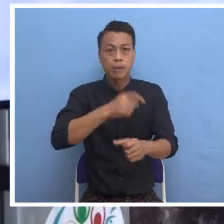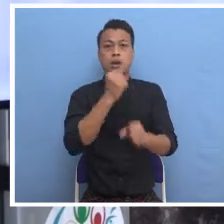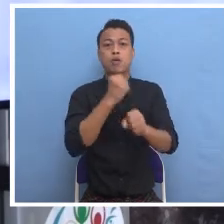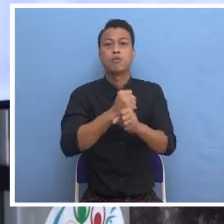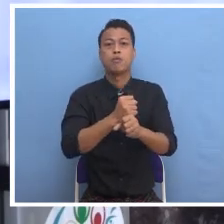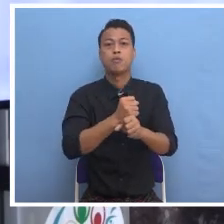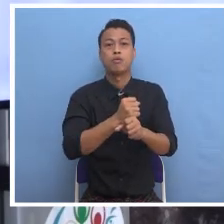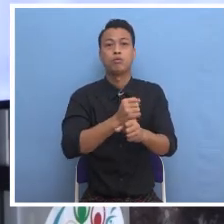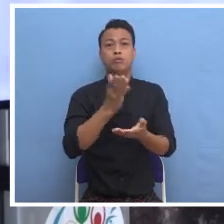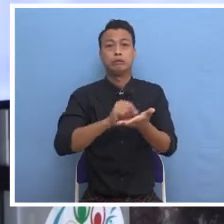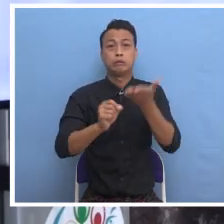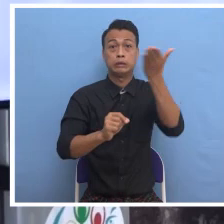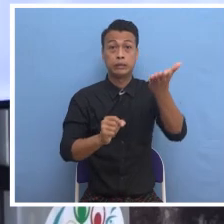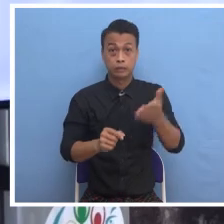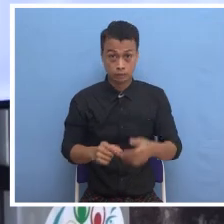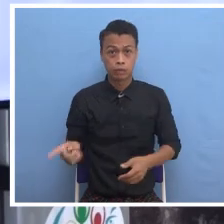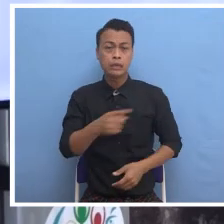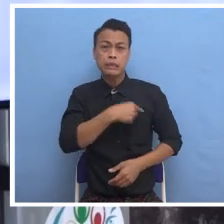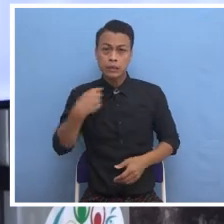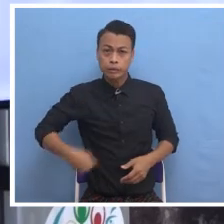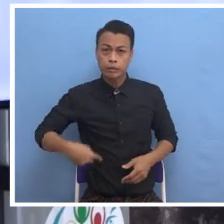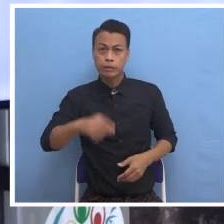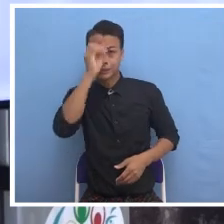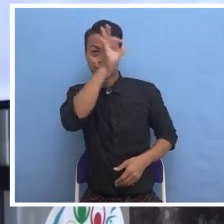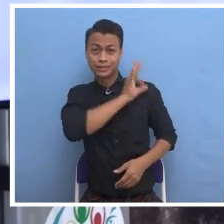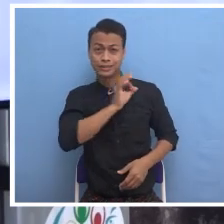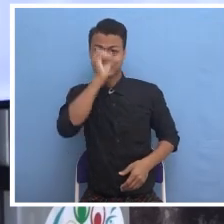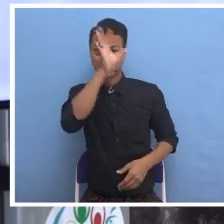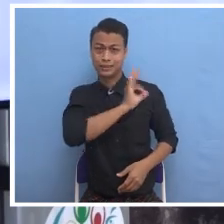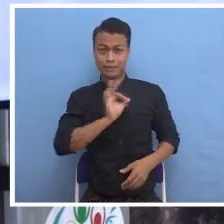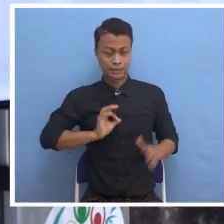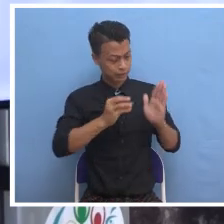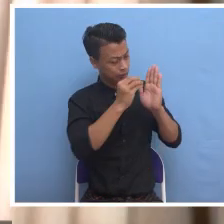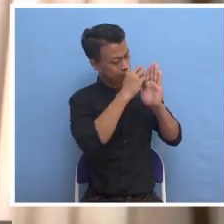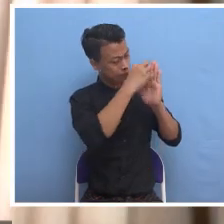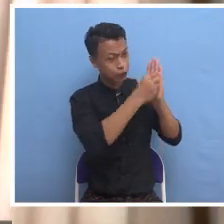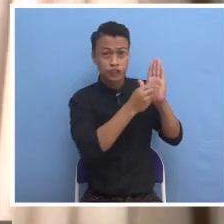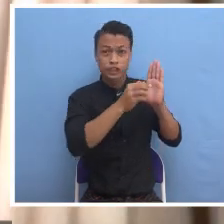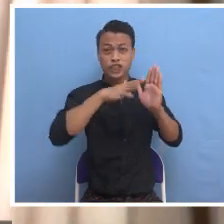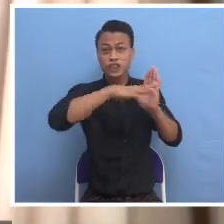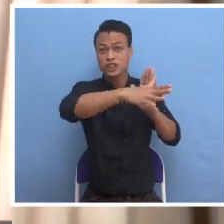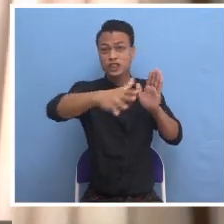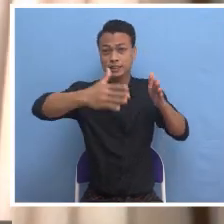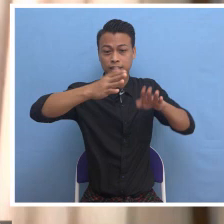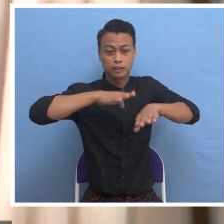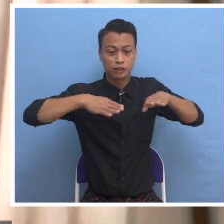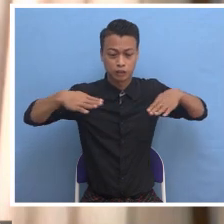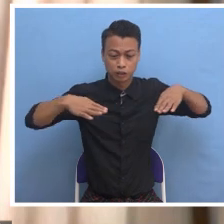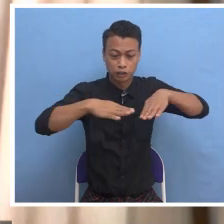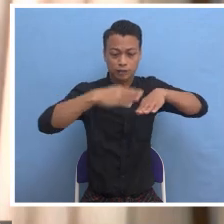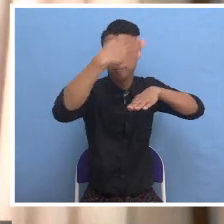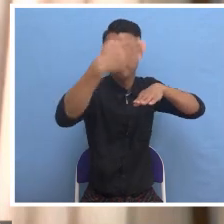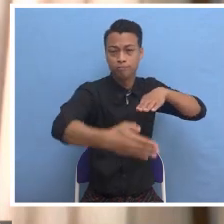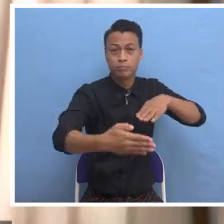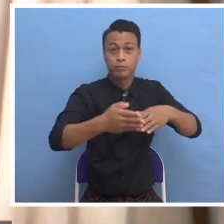ချင်နေတာမျိုးလားဒီမြေဆုံကိစ္စမျိုးကိုနောက်ထပ်ထပ်ပြီးတော့အပေးအယူတွေလှုပ်လာနိုင်တဲ့အနေအထားမျိုးရောရှိလားဆရာ အဲသူကတော့ဒီပေါ်မှာဒါအဖြေထု